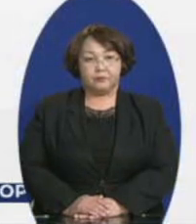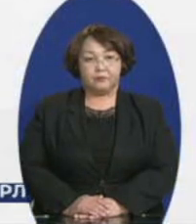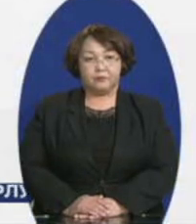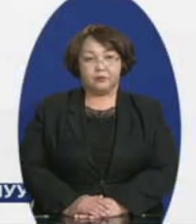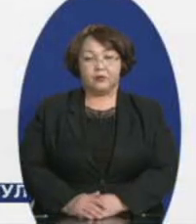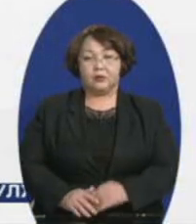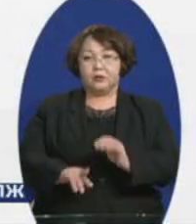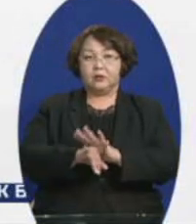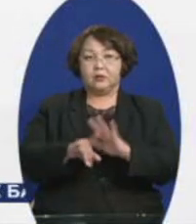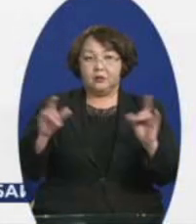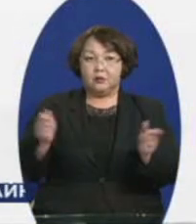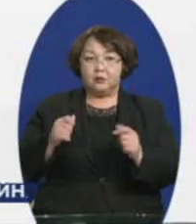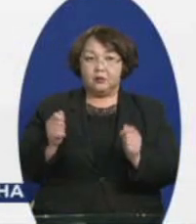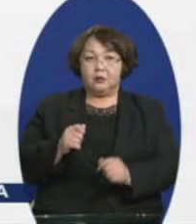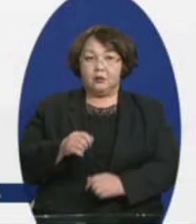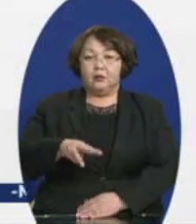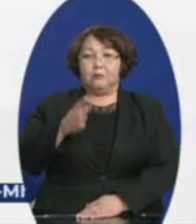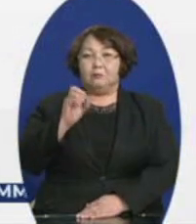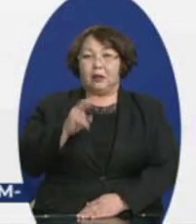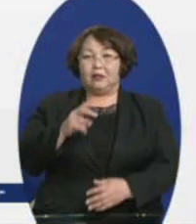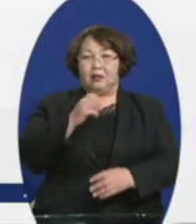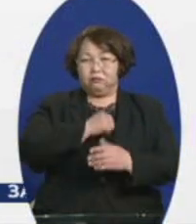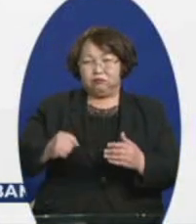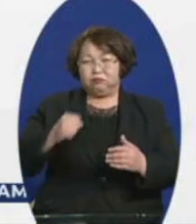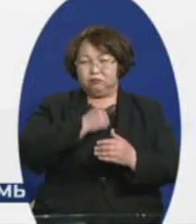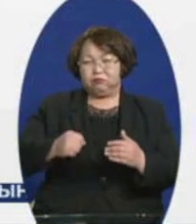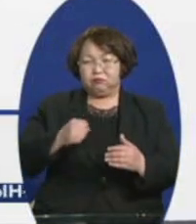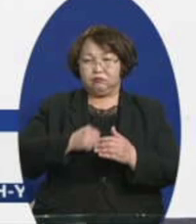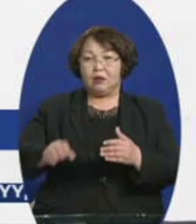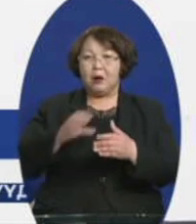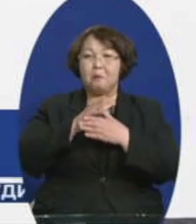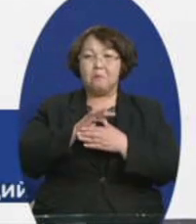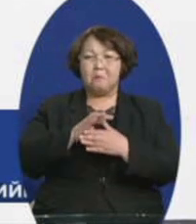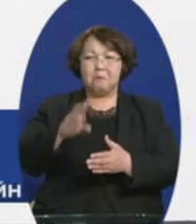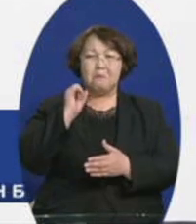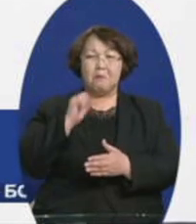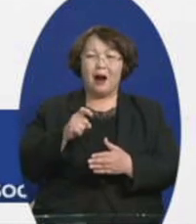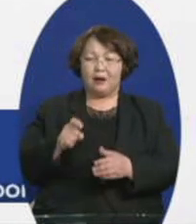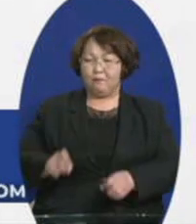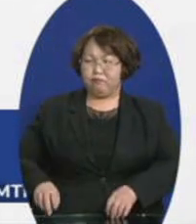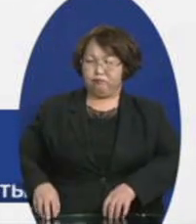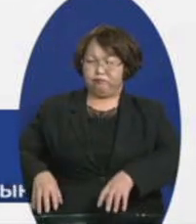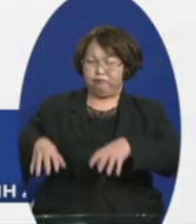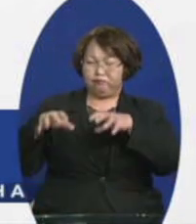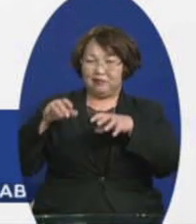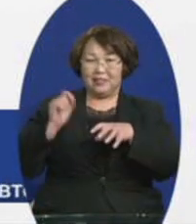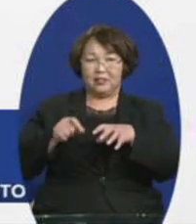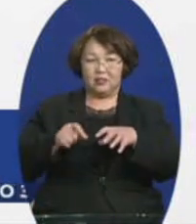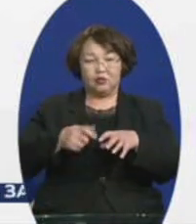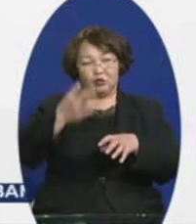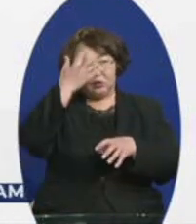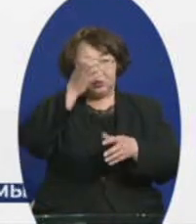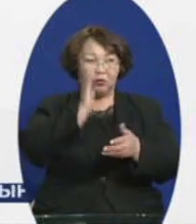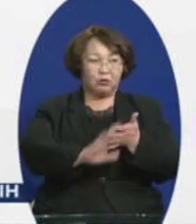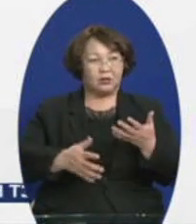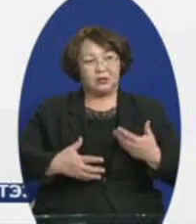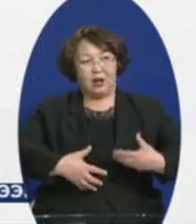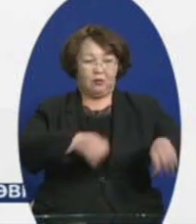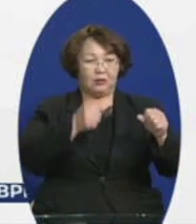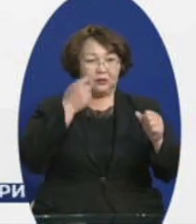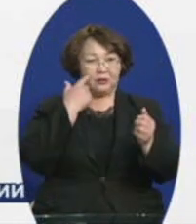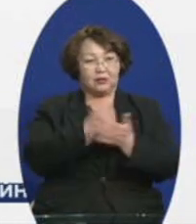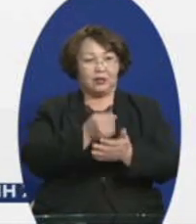Малаа бас нилээд ингэж боллоо. За малчтын ордоордоор махвал их байна. За энэ дээр өөрөглөл бол одоо бас холгод гарах хэмжээ аваач гэсэн юм сал үсэлтийг бол